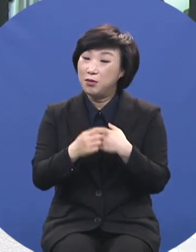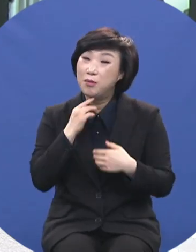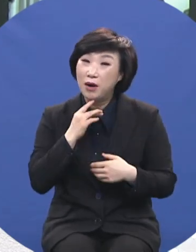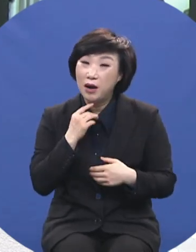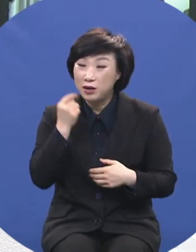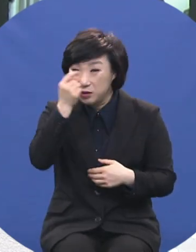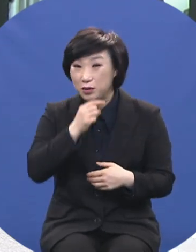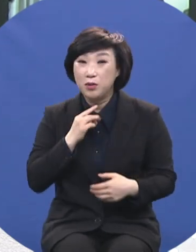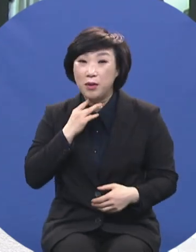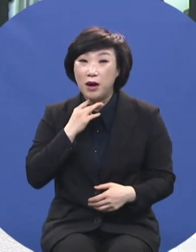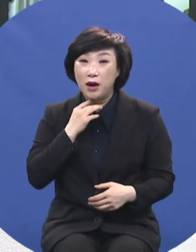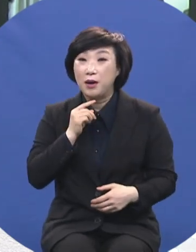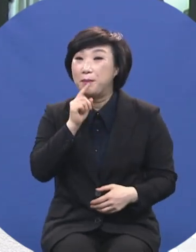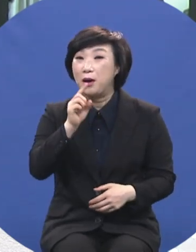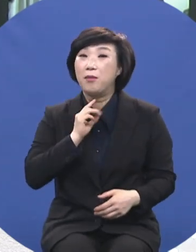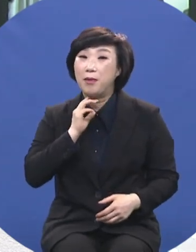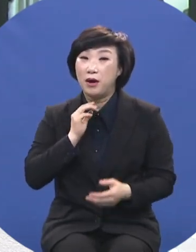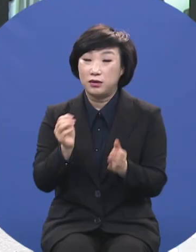입으로.